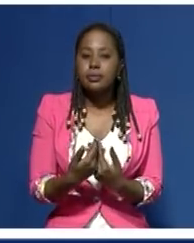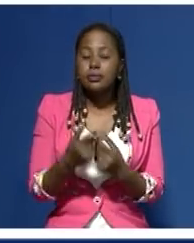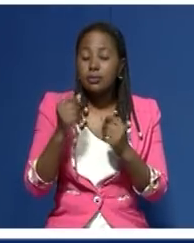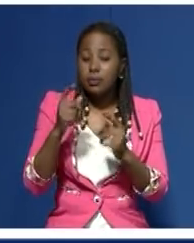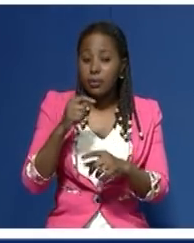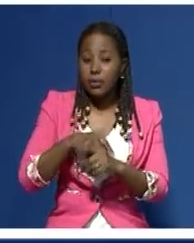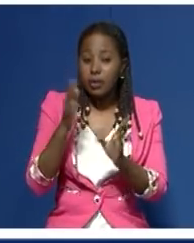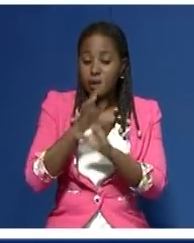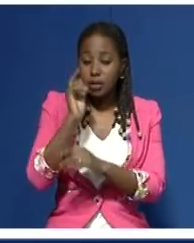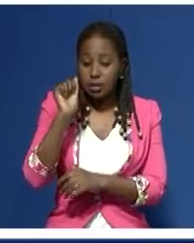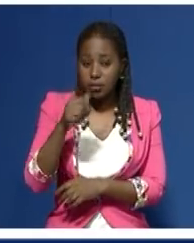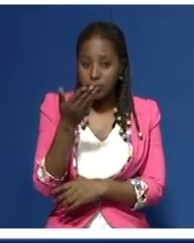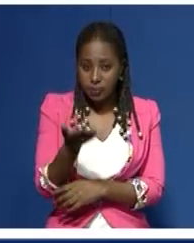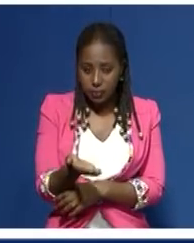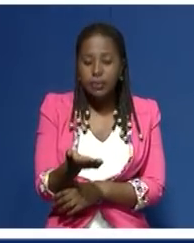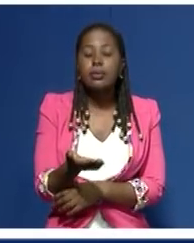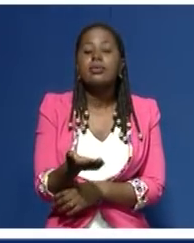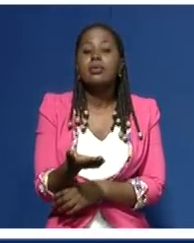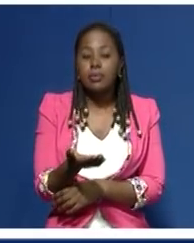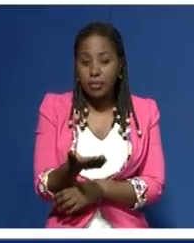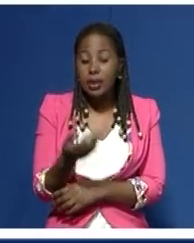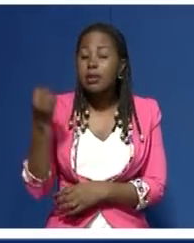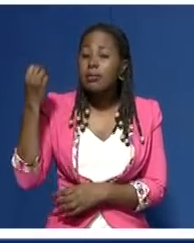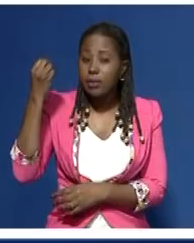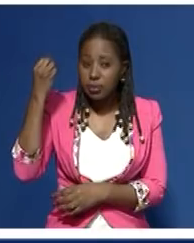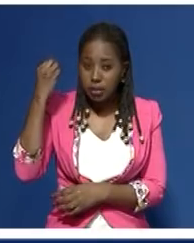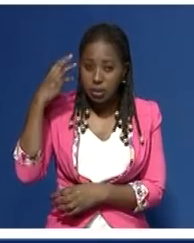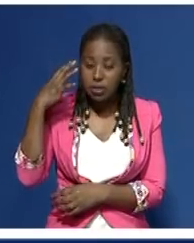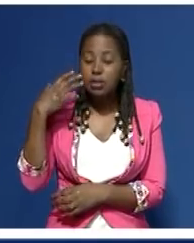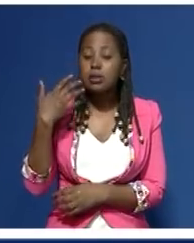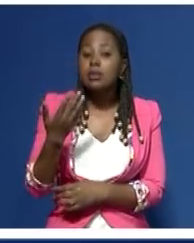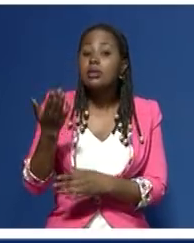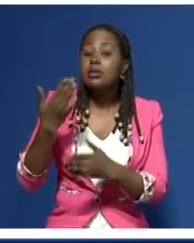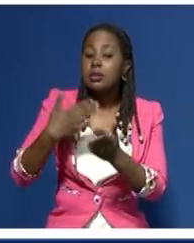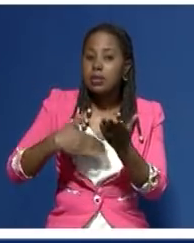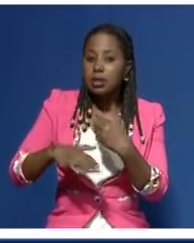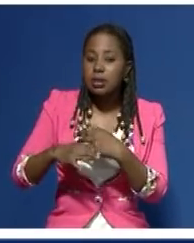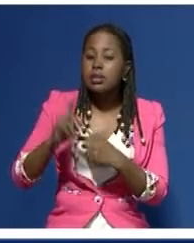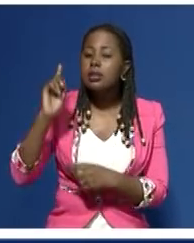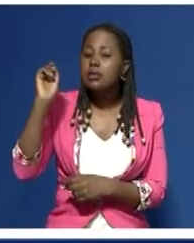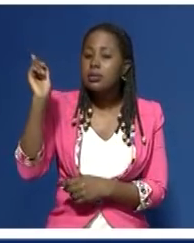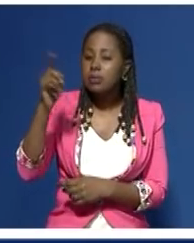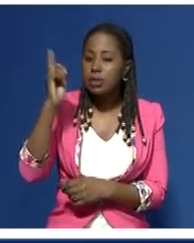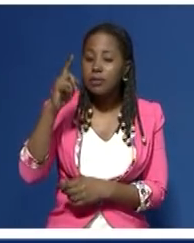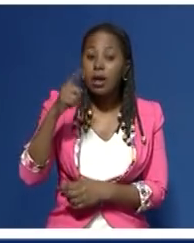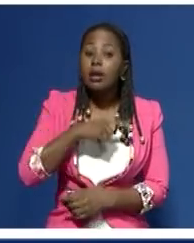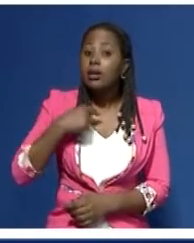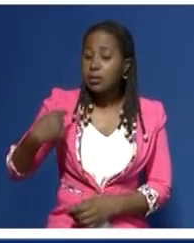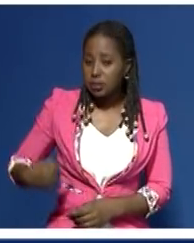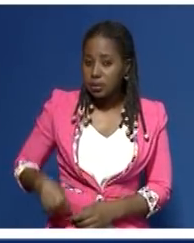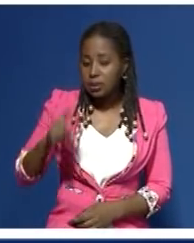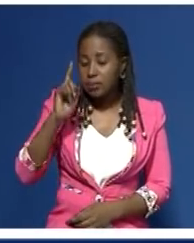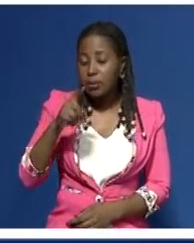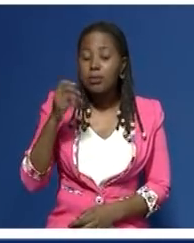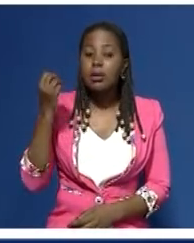Lakini wakati hali ikiwa hivyo ni kwamba maambukizi zaidi ni kwa mataifa ya China ambapo